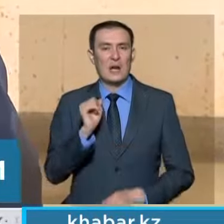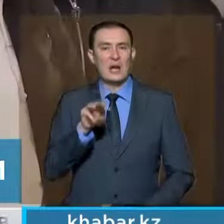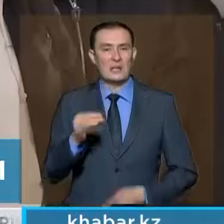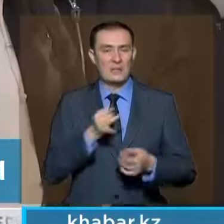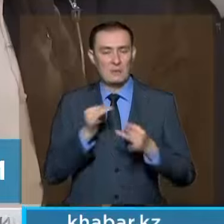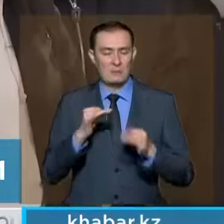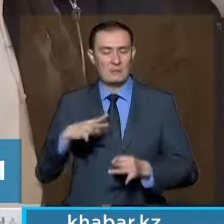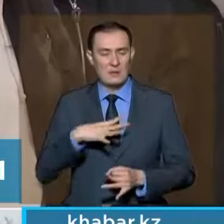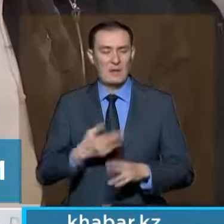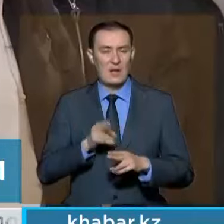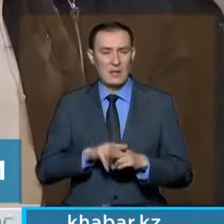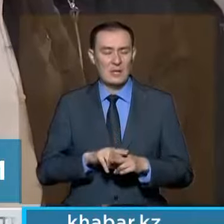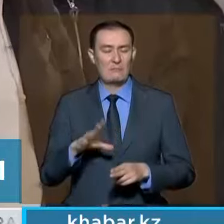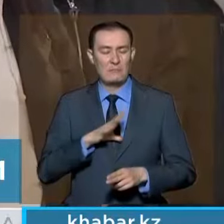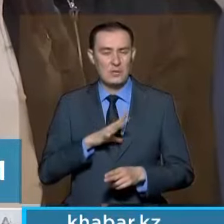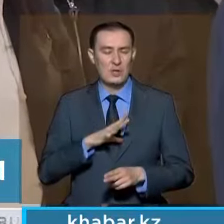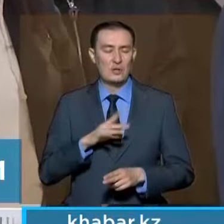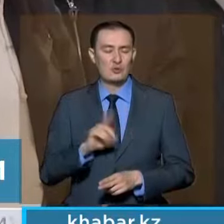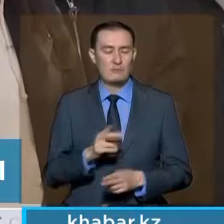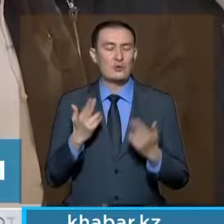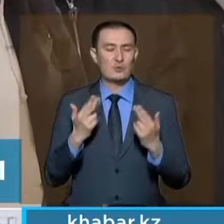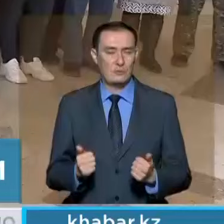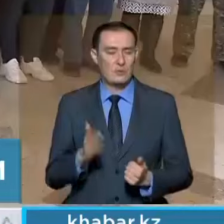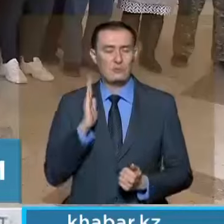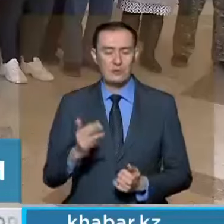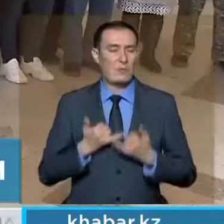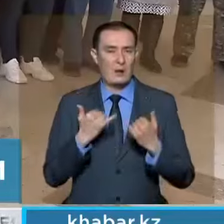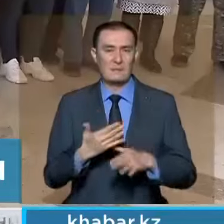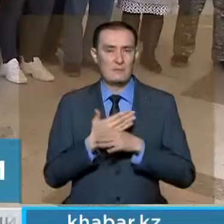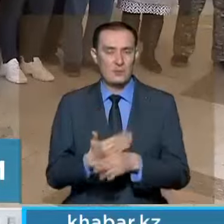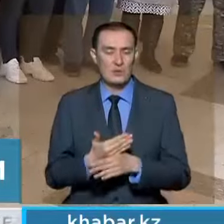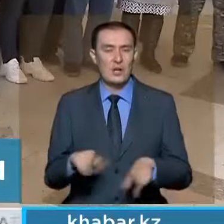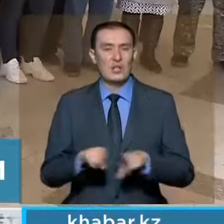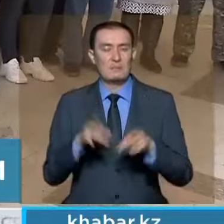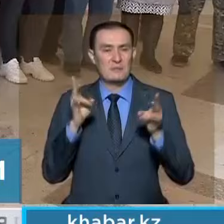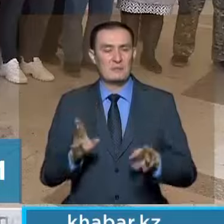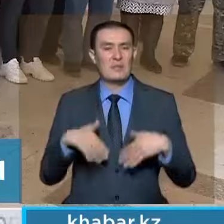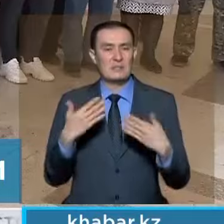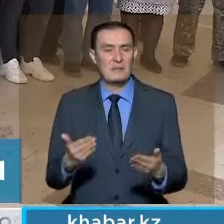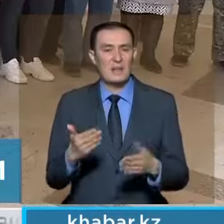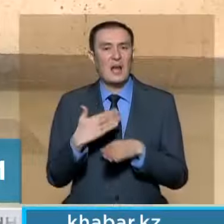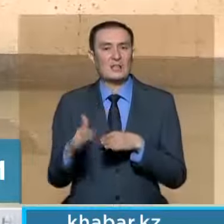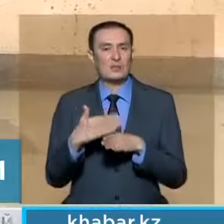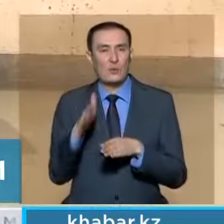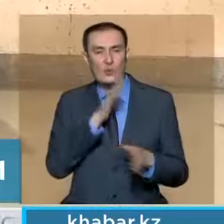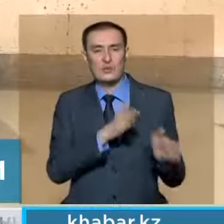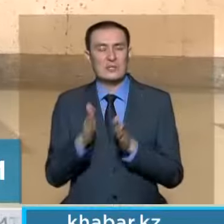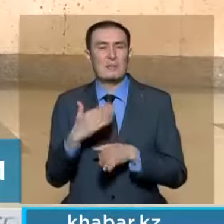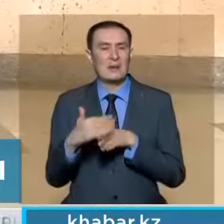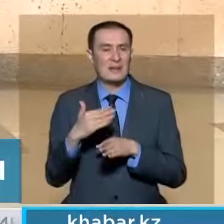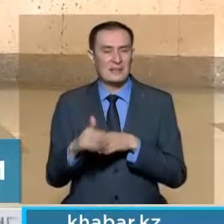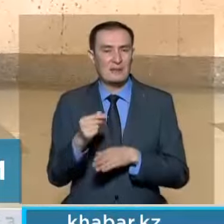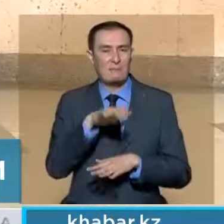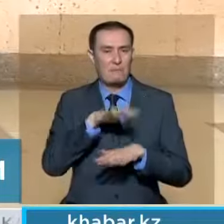тему. Все это дело мы обсчитаем. Безусловно, окажем помощь. Кроме того, пострадавшим предоставят отсрочки по кредитам и займам. По